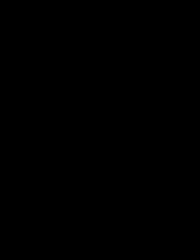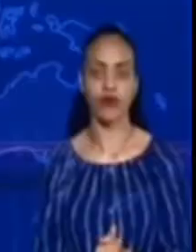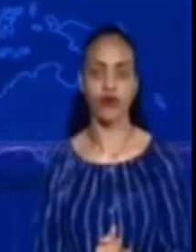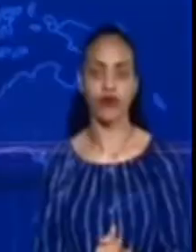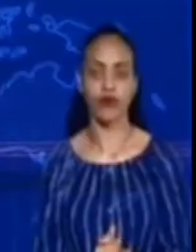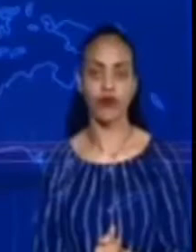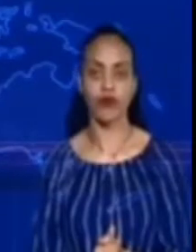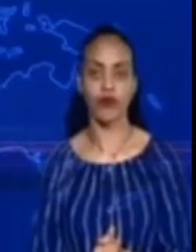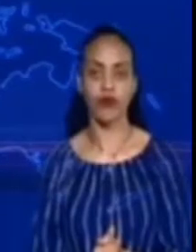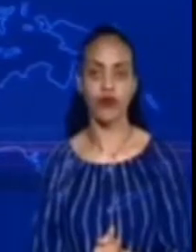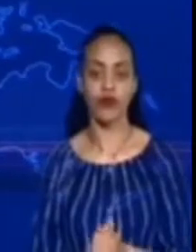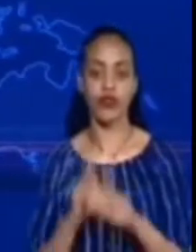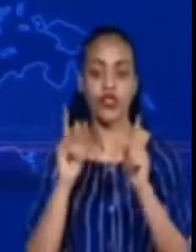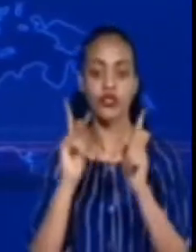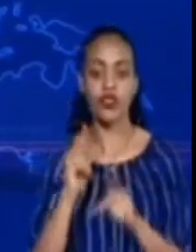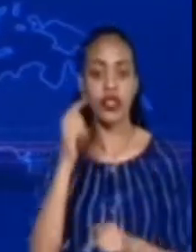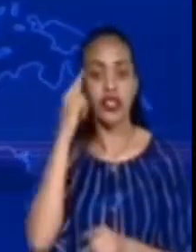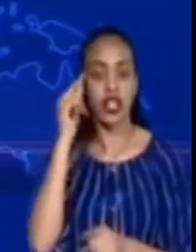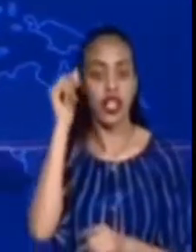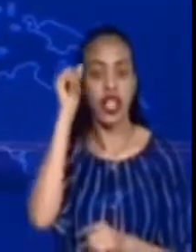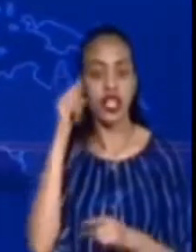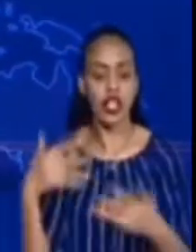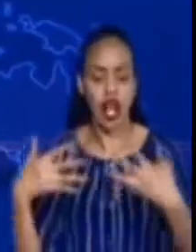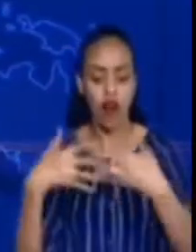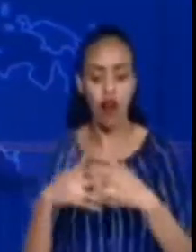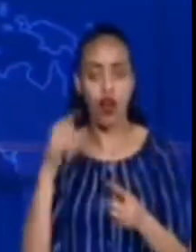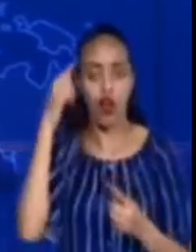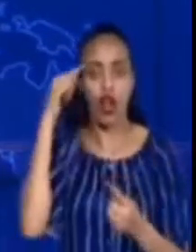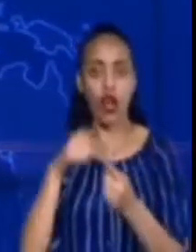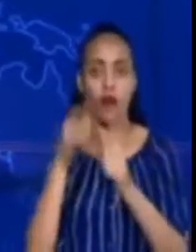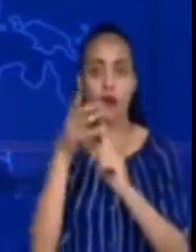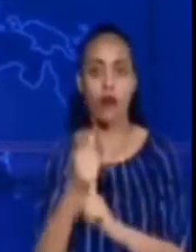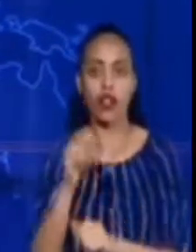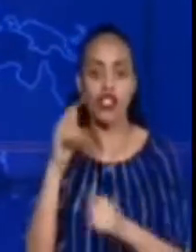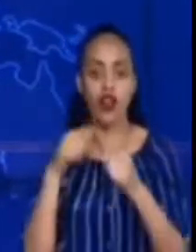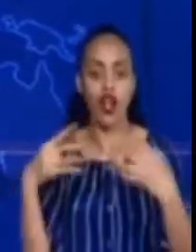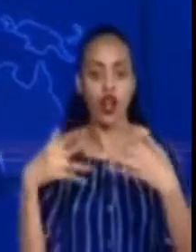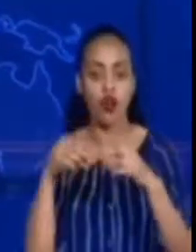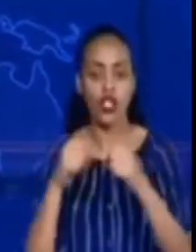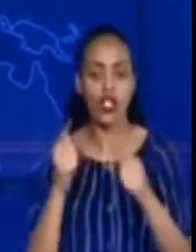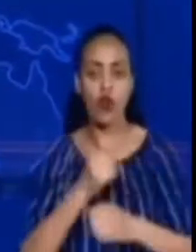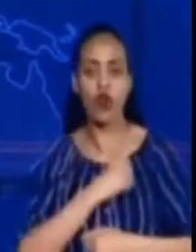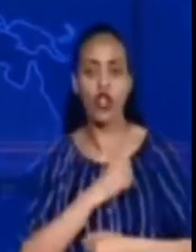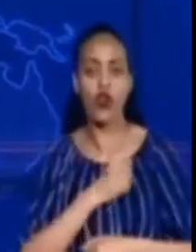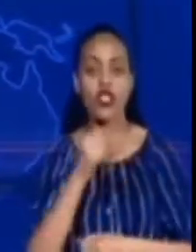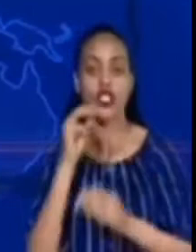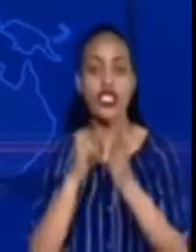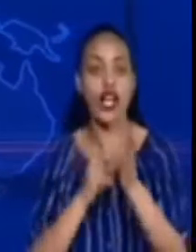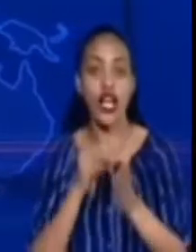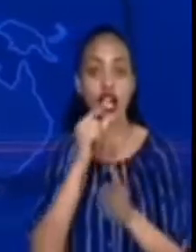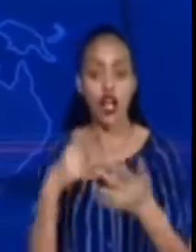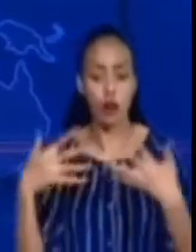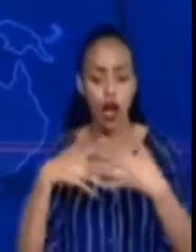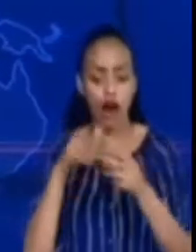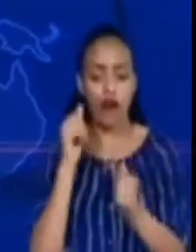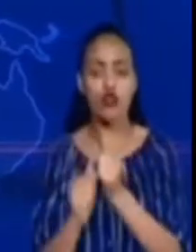አንተ የኢትዮጵያ ህዝብ የማያቀ ሰነዱሱ የማያቀ ቤተክርስቲያን ያልሾምች ኢትዮጵያ